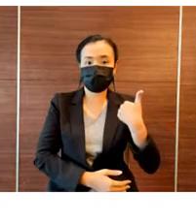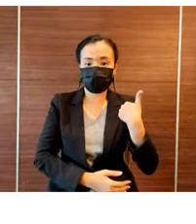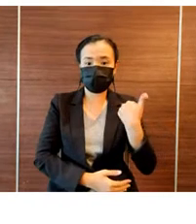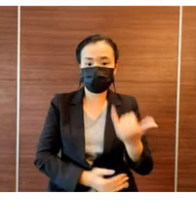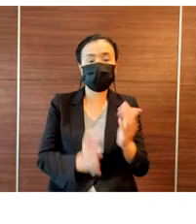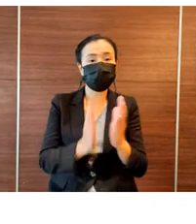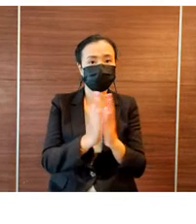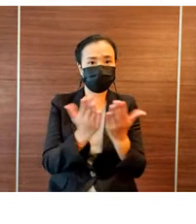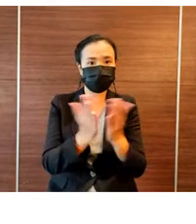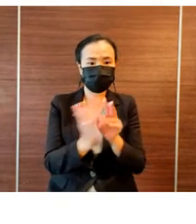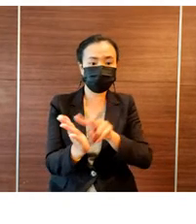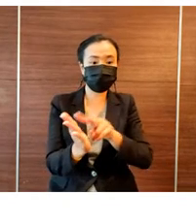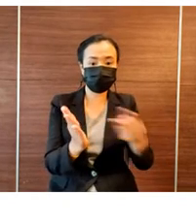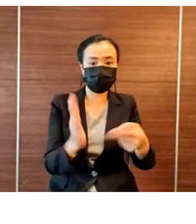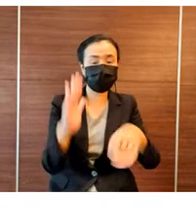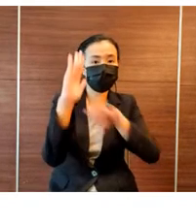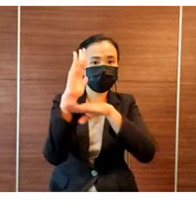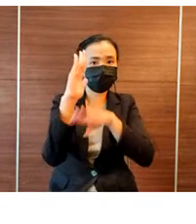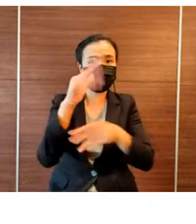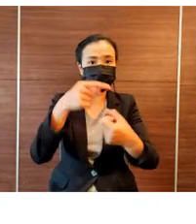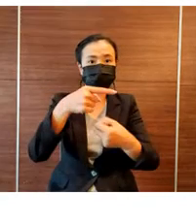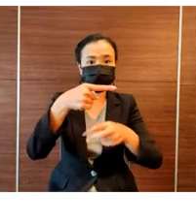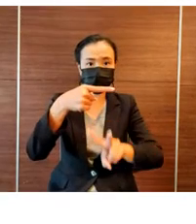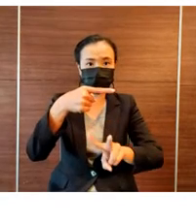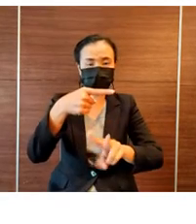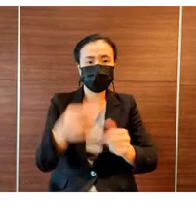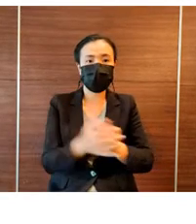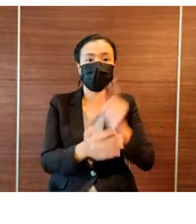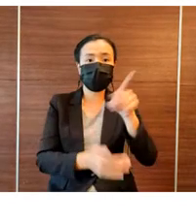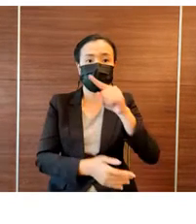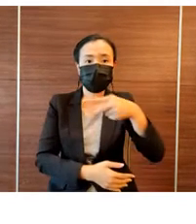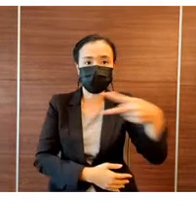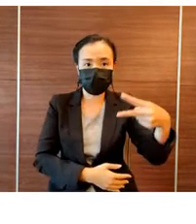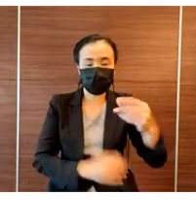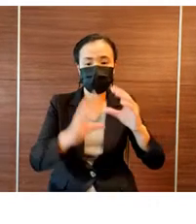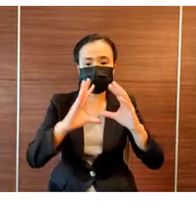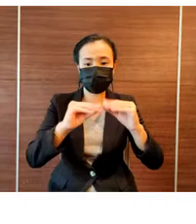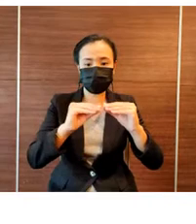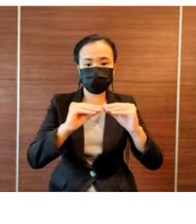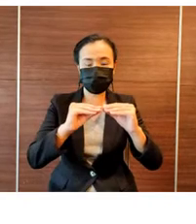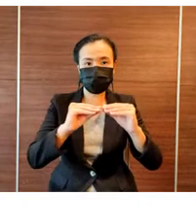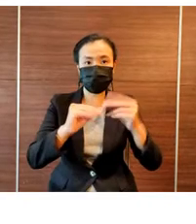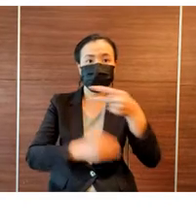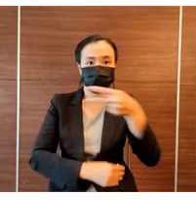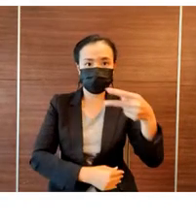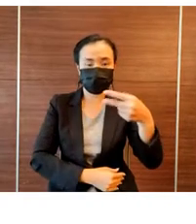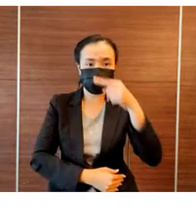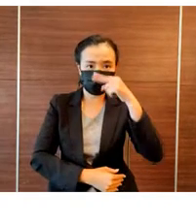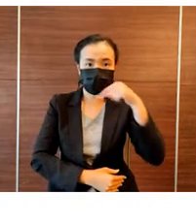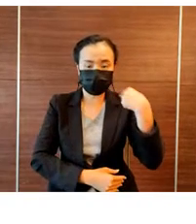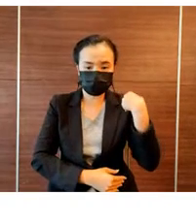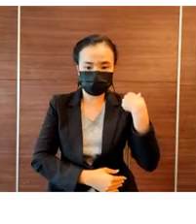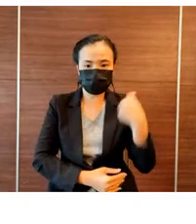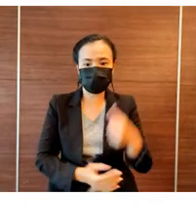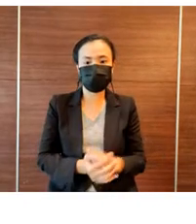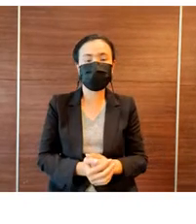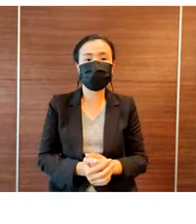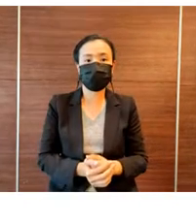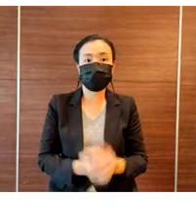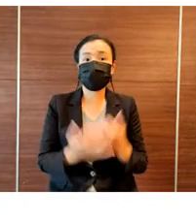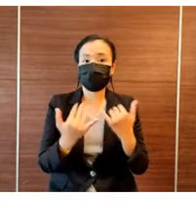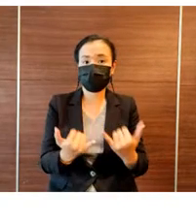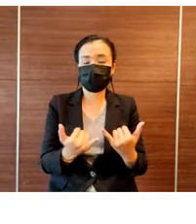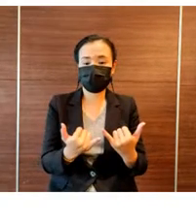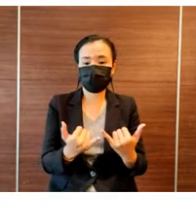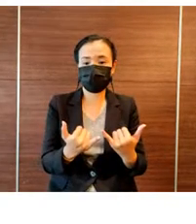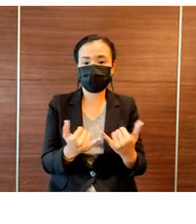หนังสือขั้นตอน12ประการเนี่ยเป็นภาษาไทยแล้วแล้วก็มีประชุมภาษาไทยอยู่ที่ธัญรักษ ์ นะครับแต่ว่านอกจากเหนือจากธัญรักษ์เนี่ยตอนนี้เ